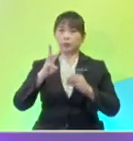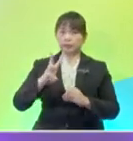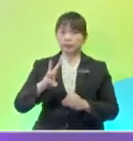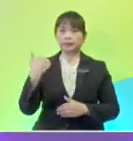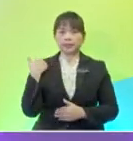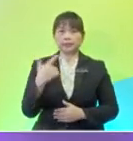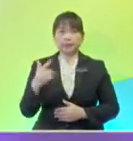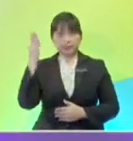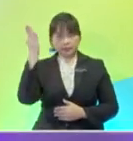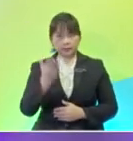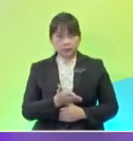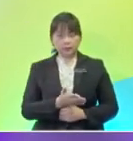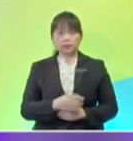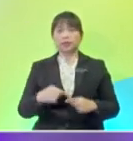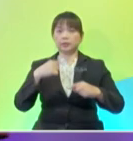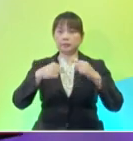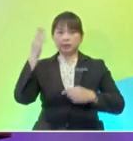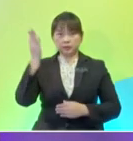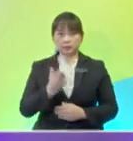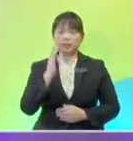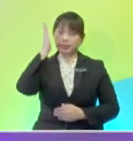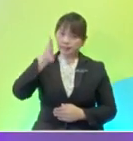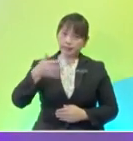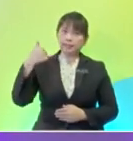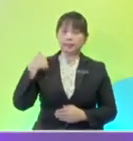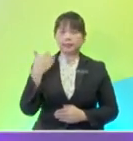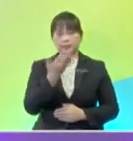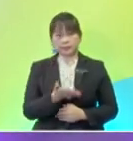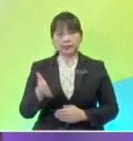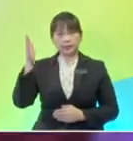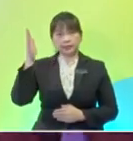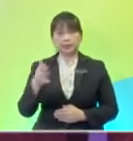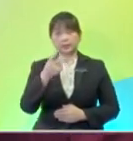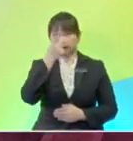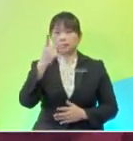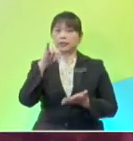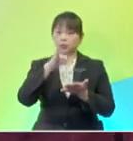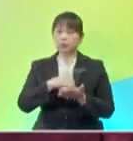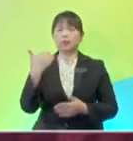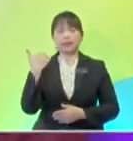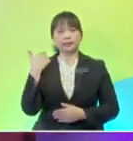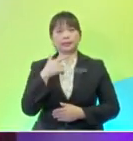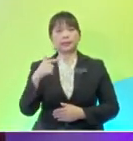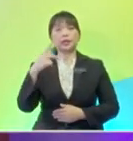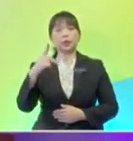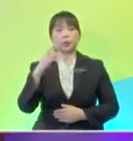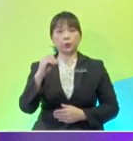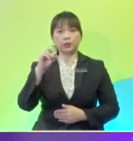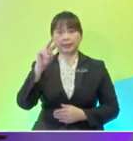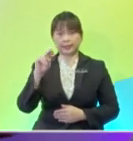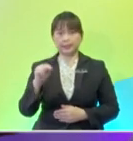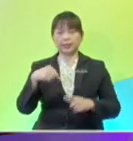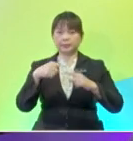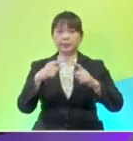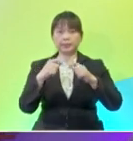serum sini akan membentuk lengkung kerannya dia adalah Kun jadinya oke ini kita dapat semua